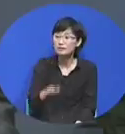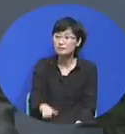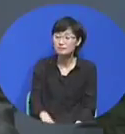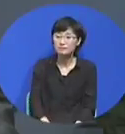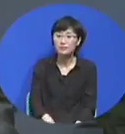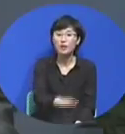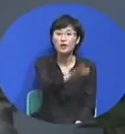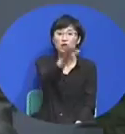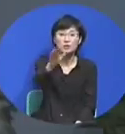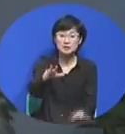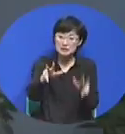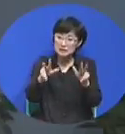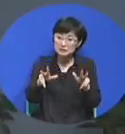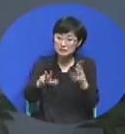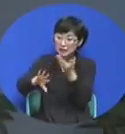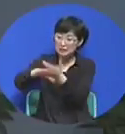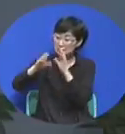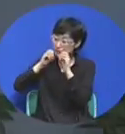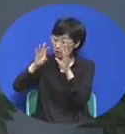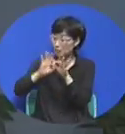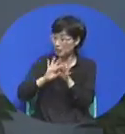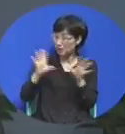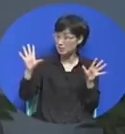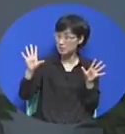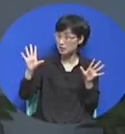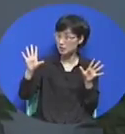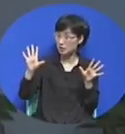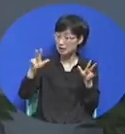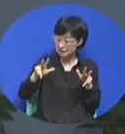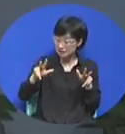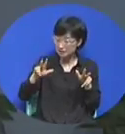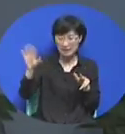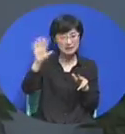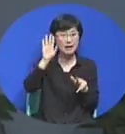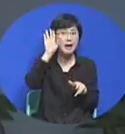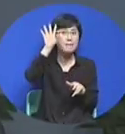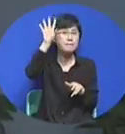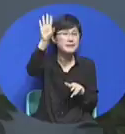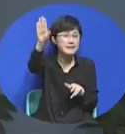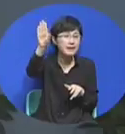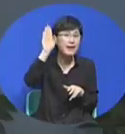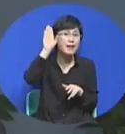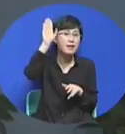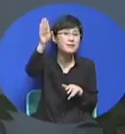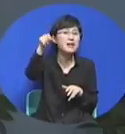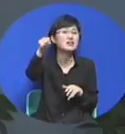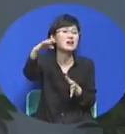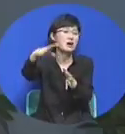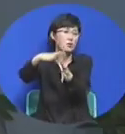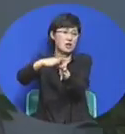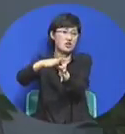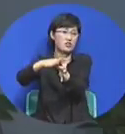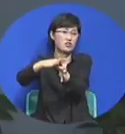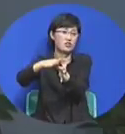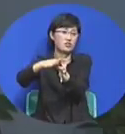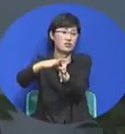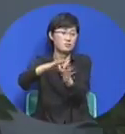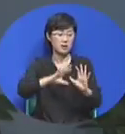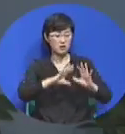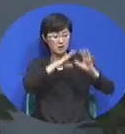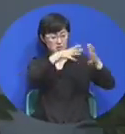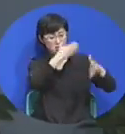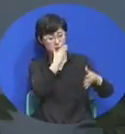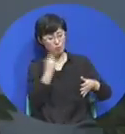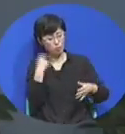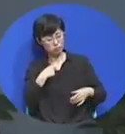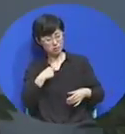상관없지만은 여러분의 미래와 상관이 있습니다. This may not have anything to do with you at this moment, but it has something to do with you directly with your future. 아니, 세계복음화 나하고는